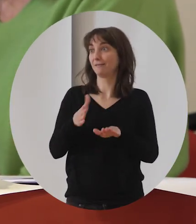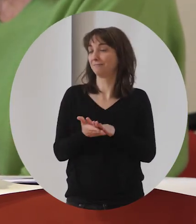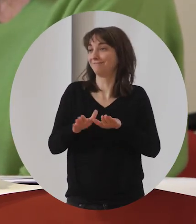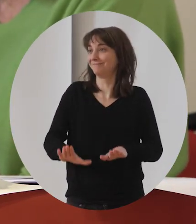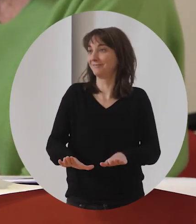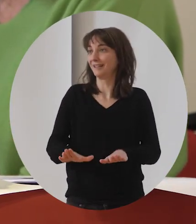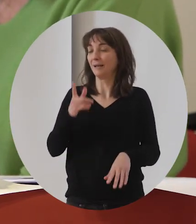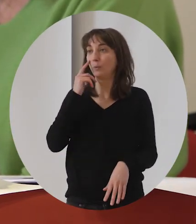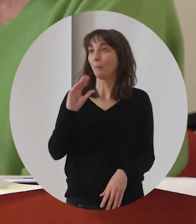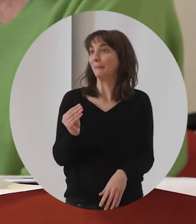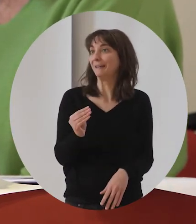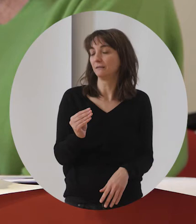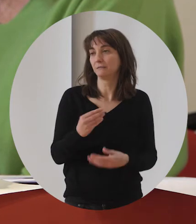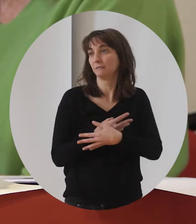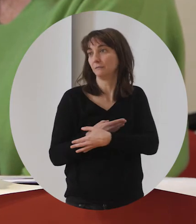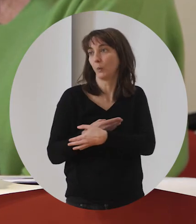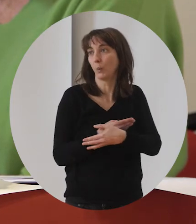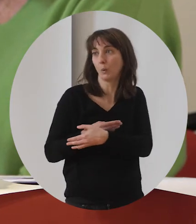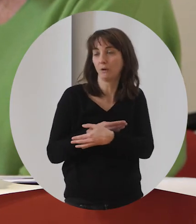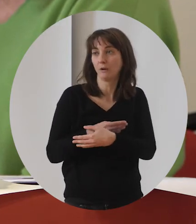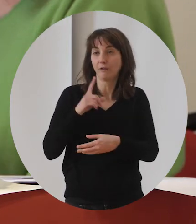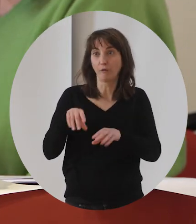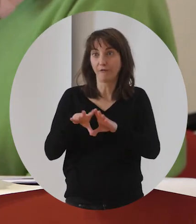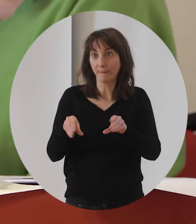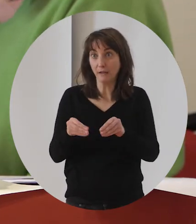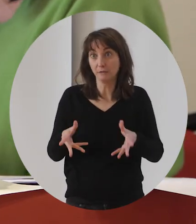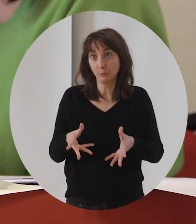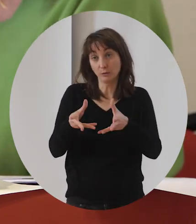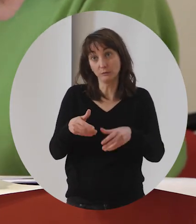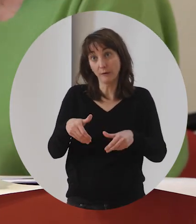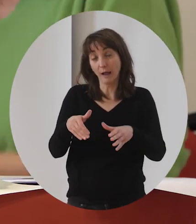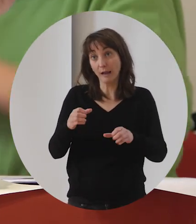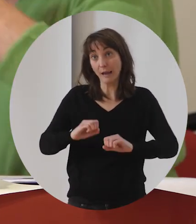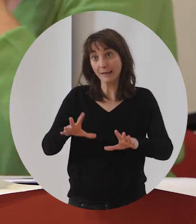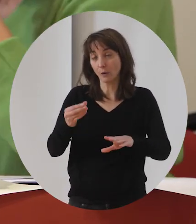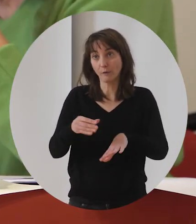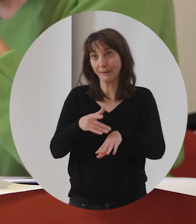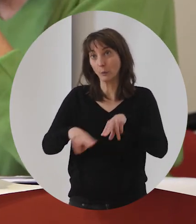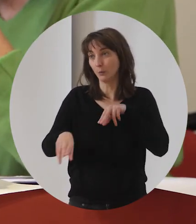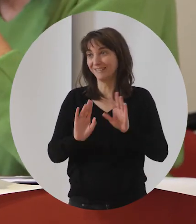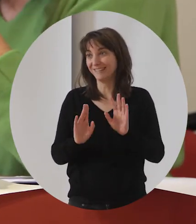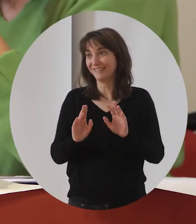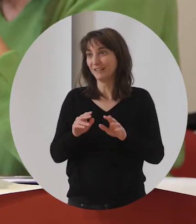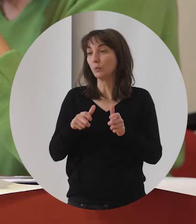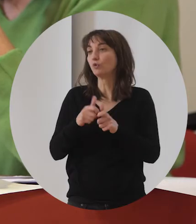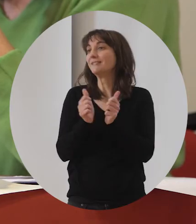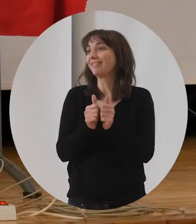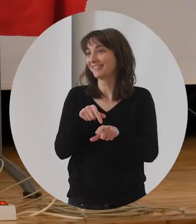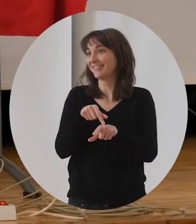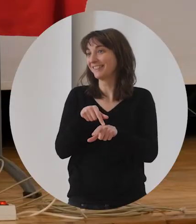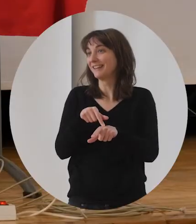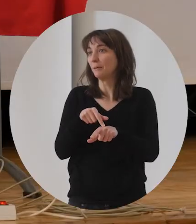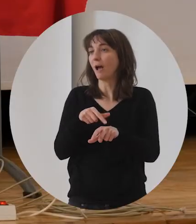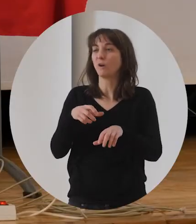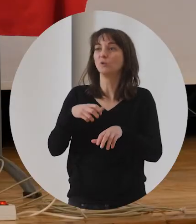le nourrisson, chez le bébé, encourager les familles à laisser justement les enfants pieds nus, en chaussettes, ne pas mettre de